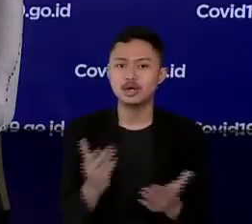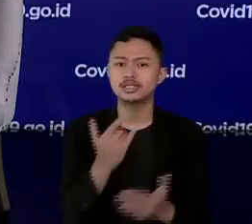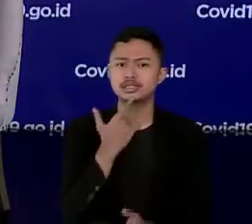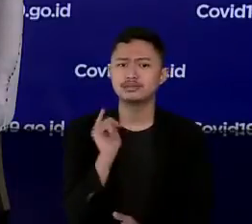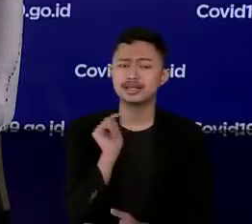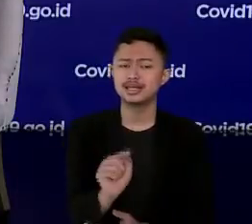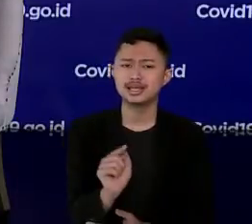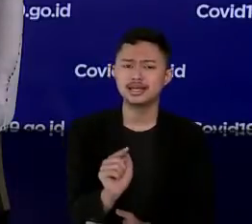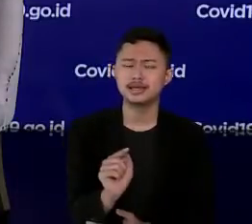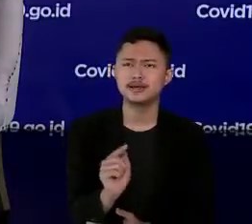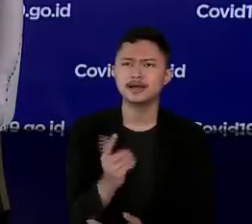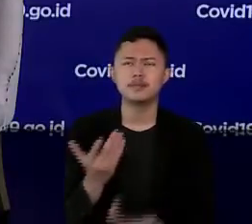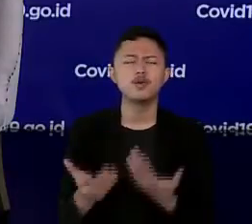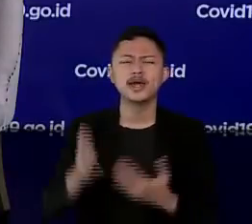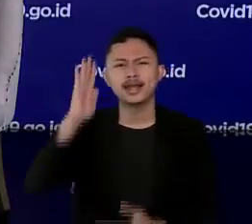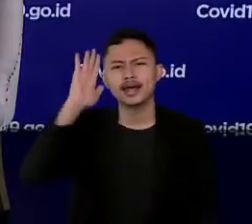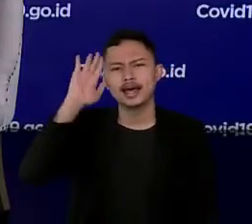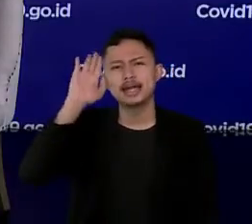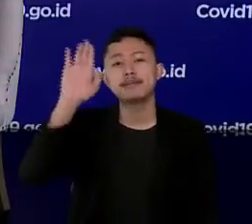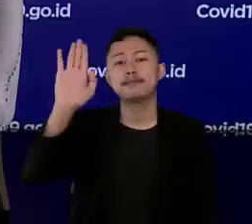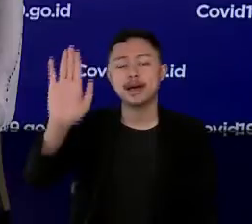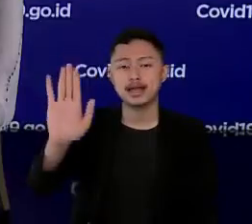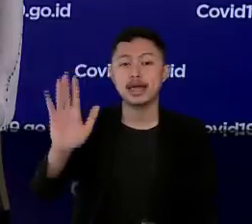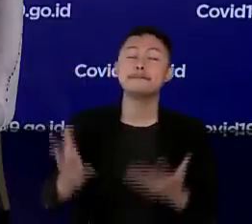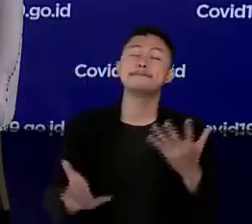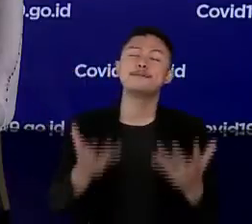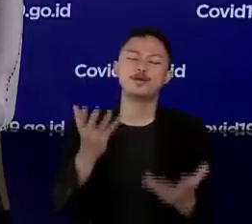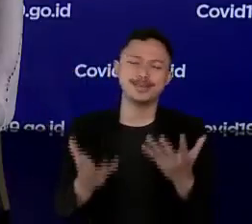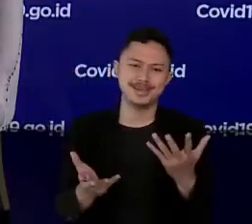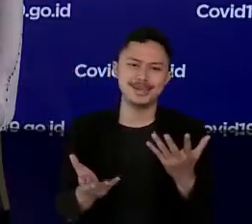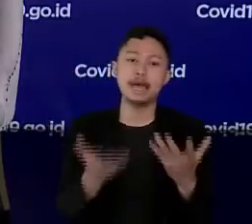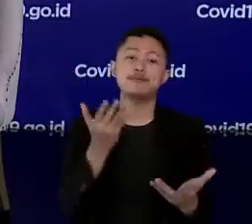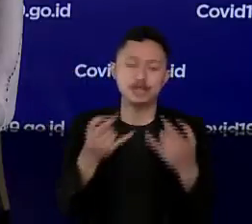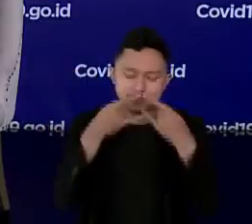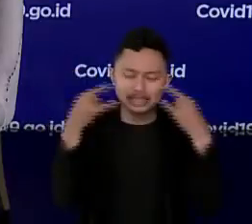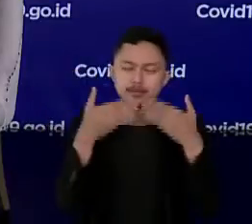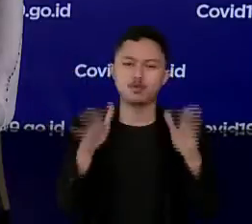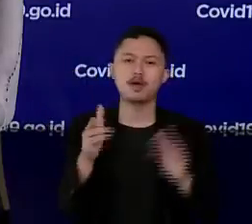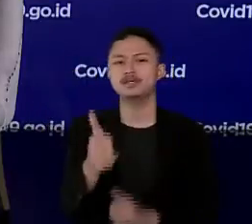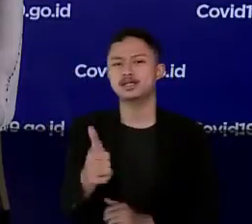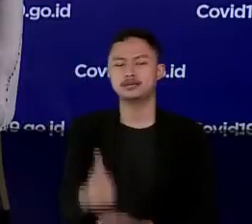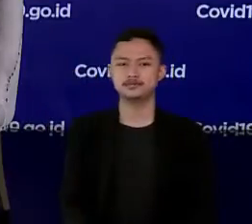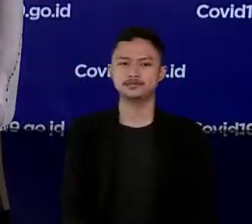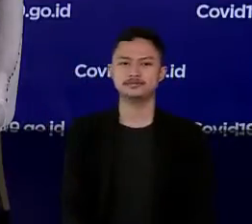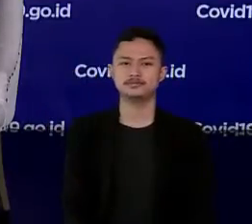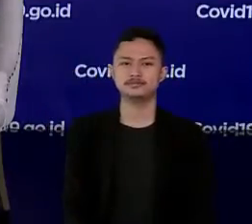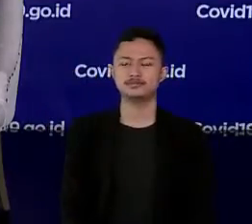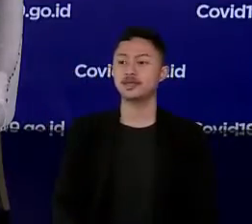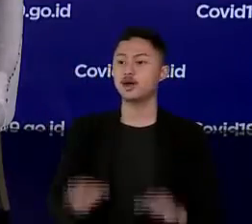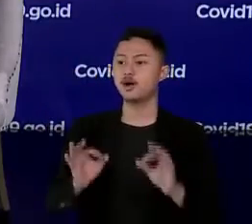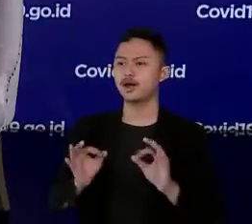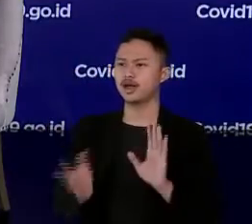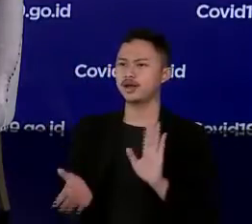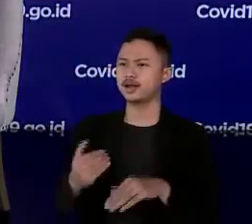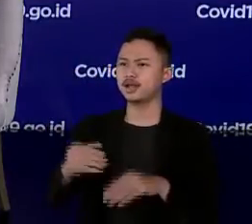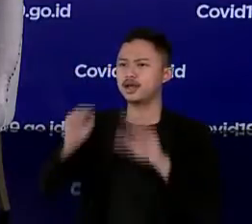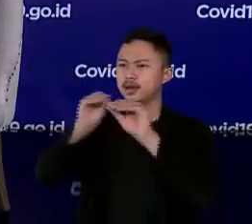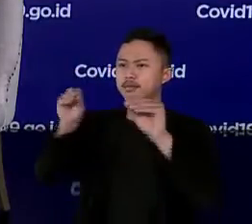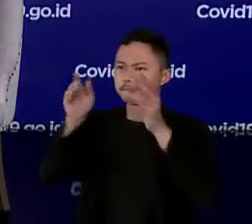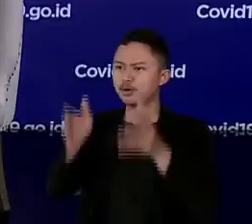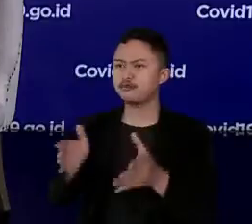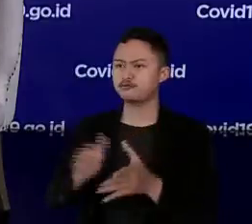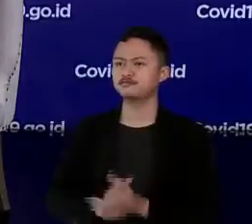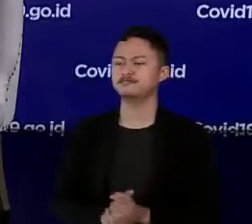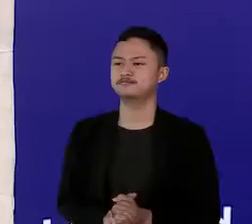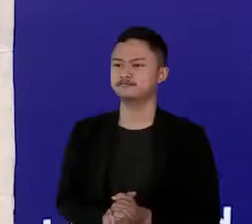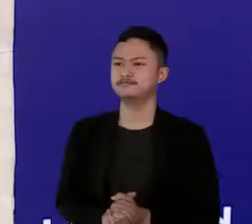kita suatu saat mungkin mungkin ya bisa lepas dari masker Oke Baik saya kembali ke Prof Mahardika